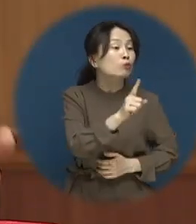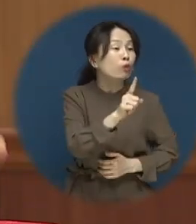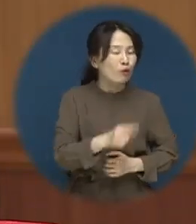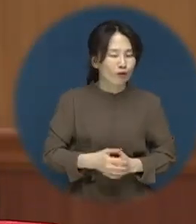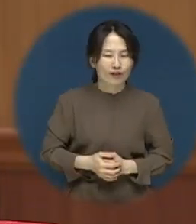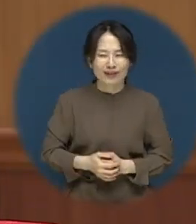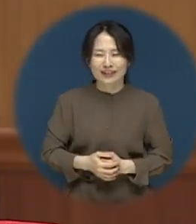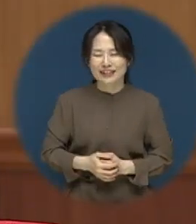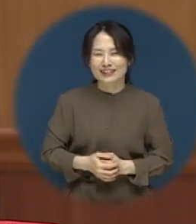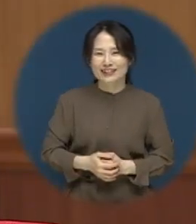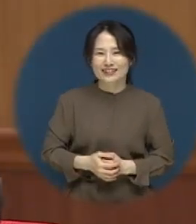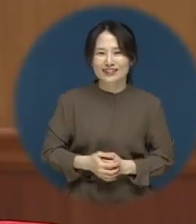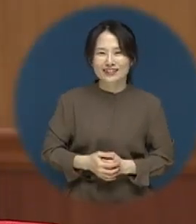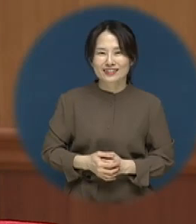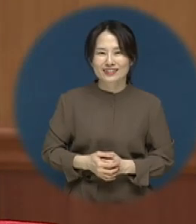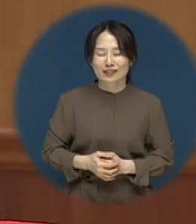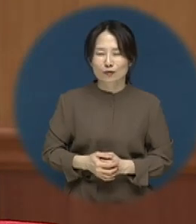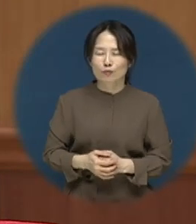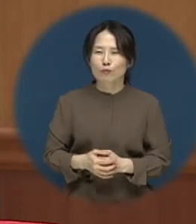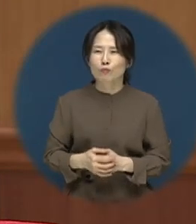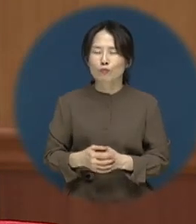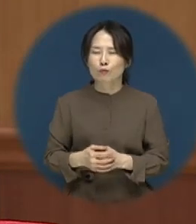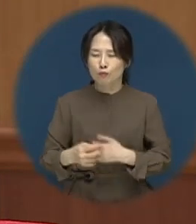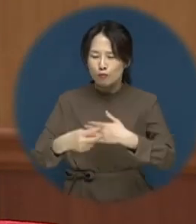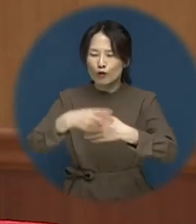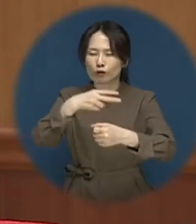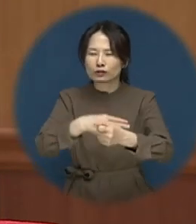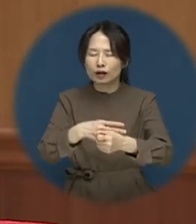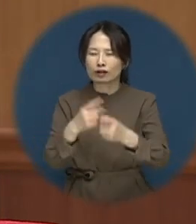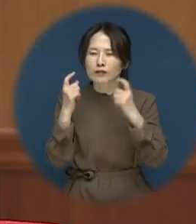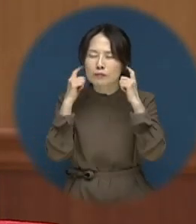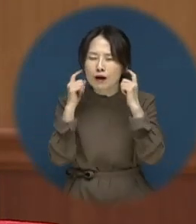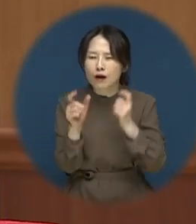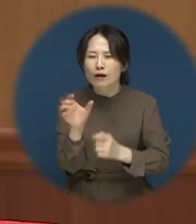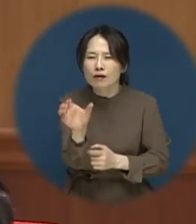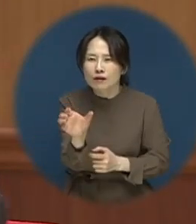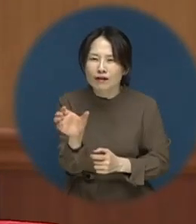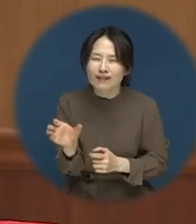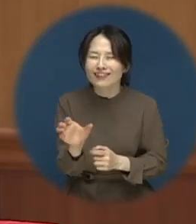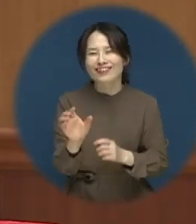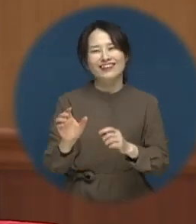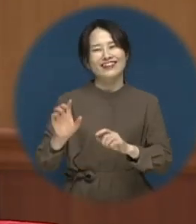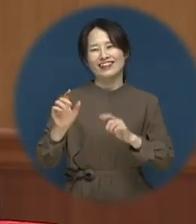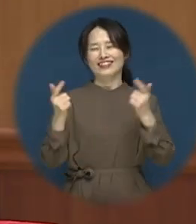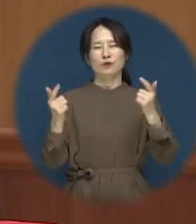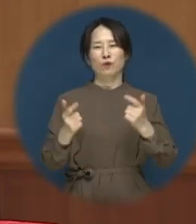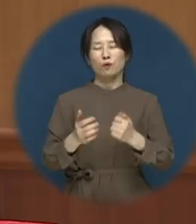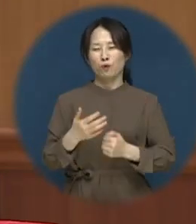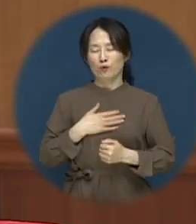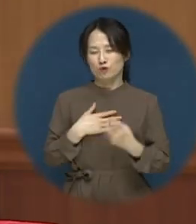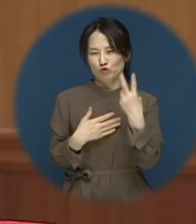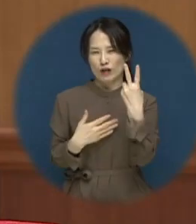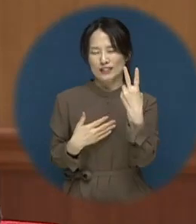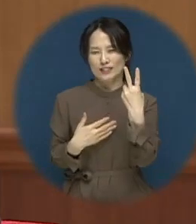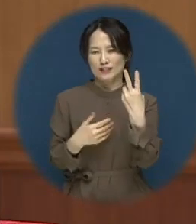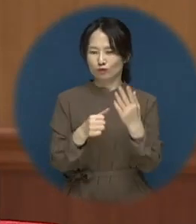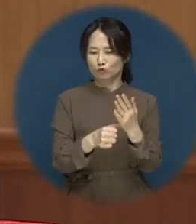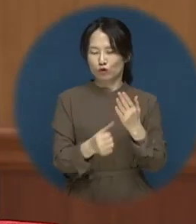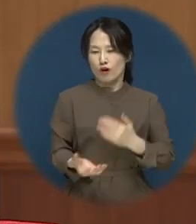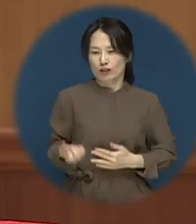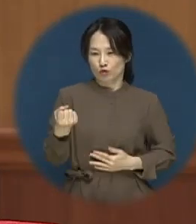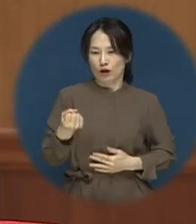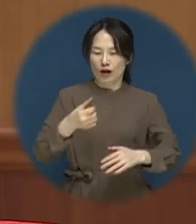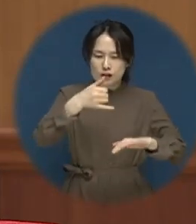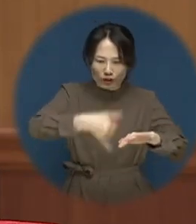참 그게 애매한데요. 왕진 가방에 뭐 청직이나 뭐 그런 게 아니고 저희들은. 두 가지 장비를 갖고 다녀요. 그러니까 농부들이